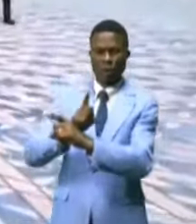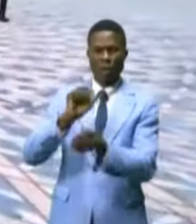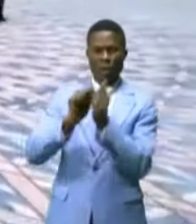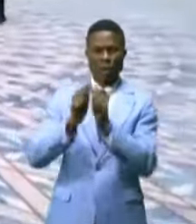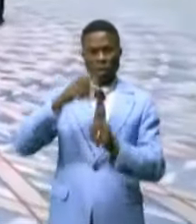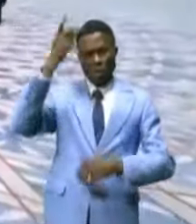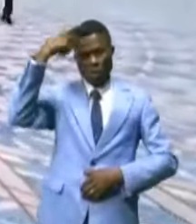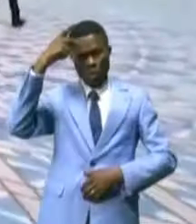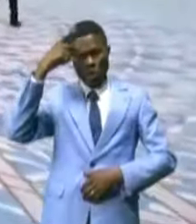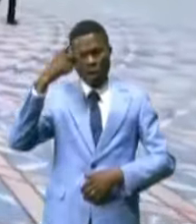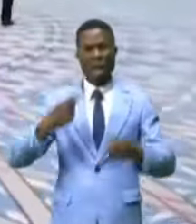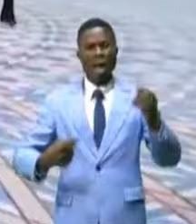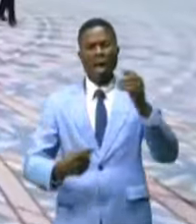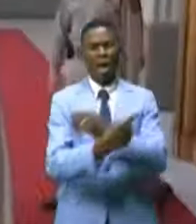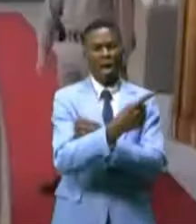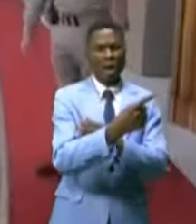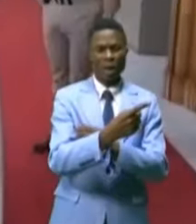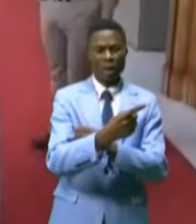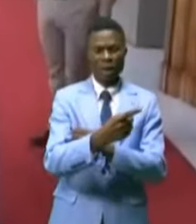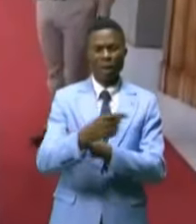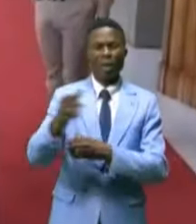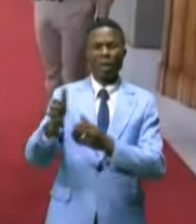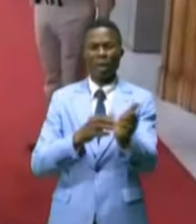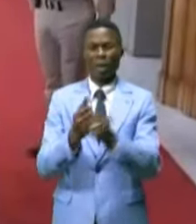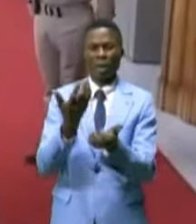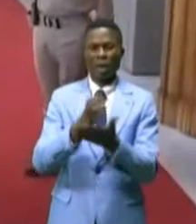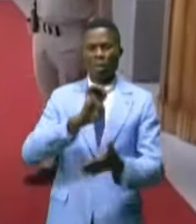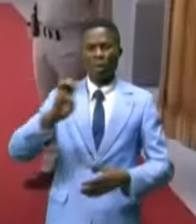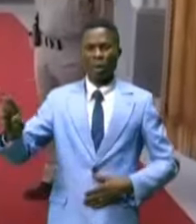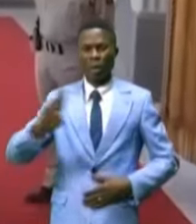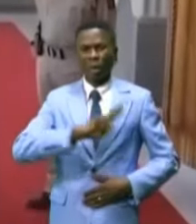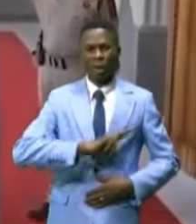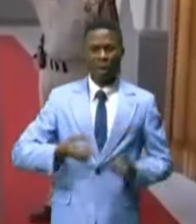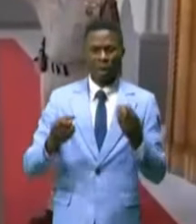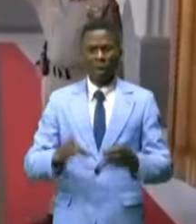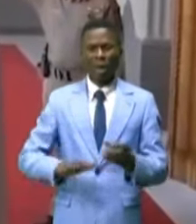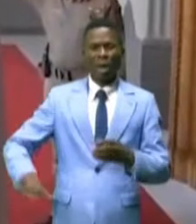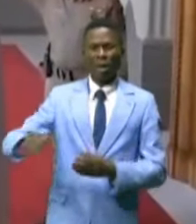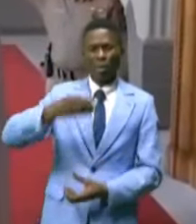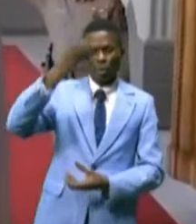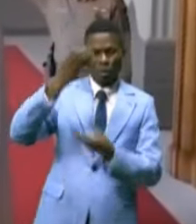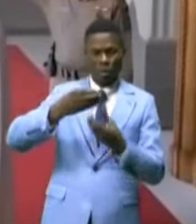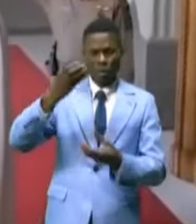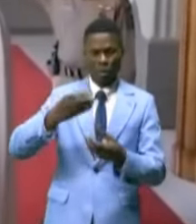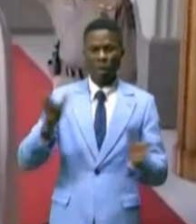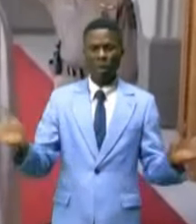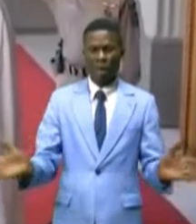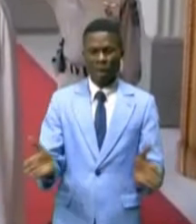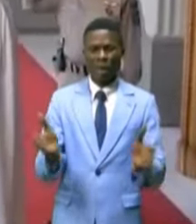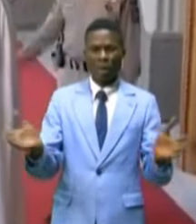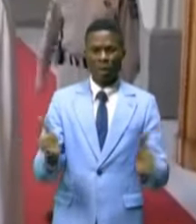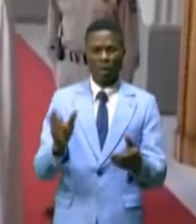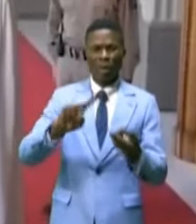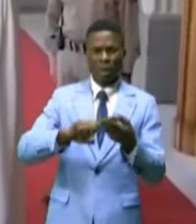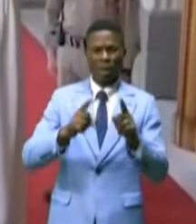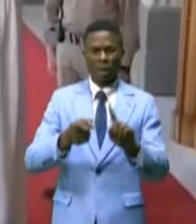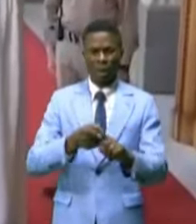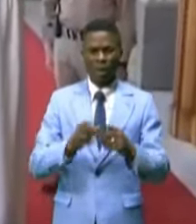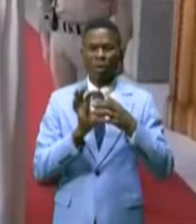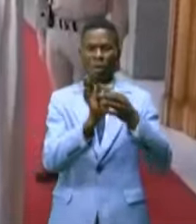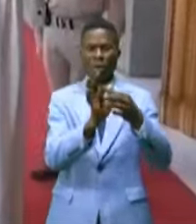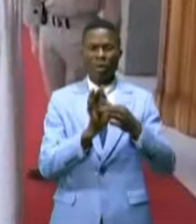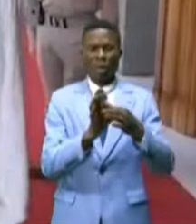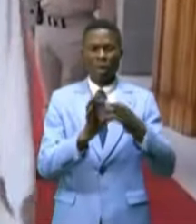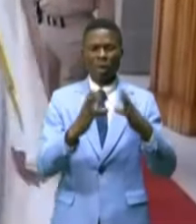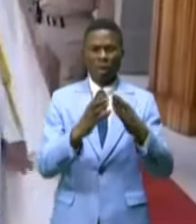diplomatique pour dénoncer la guerre imposée dans la partie est du pays par le Rwanda et renforcer les relations de coopération